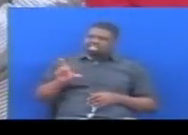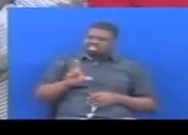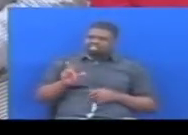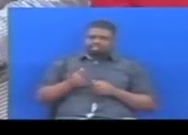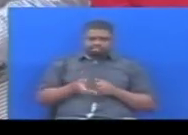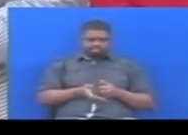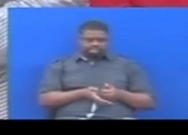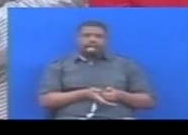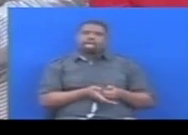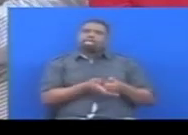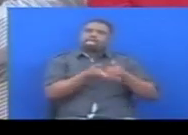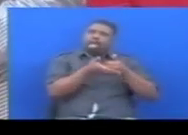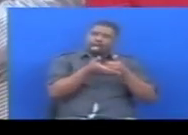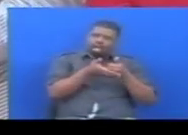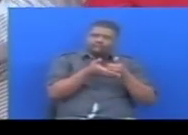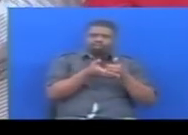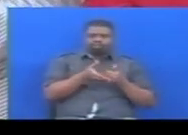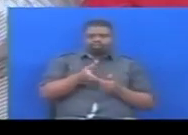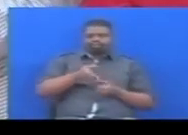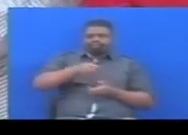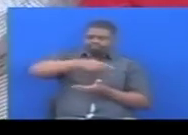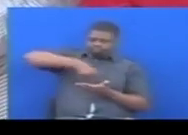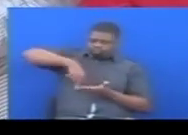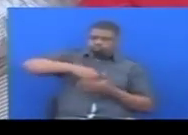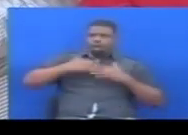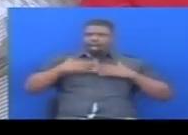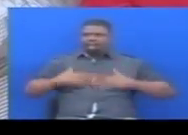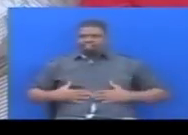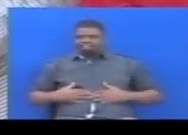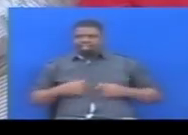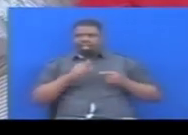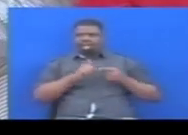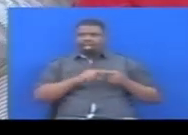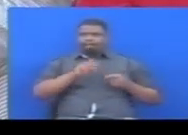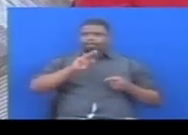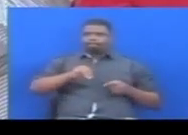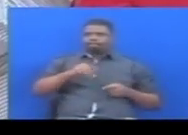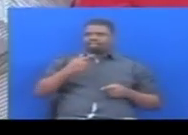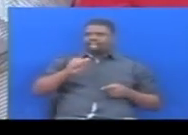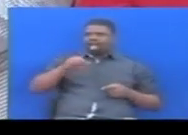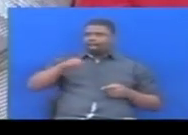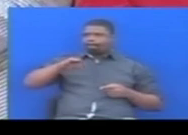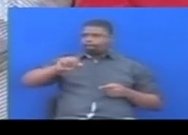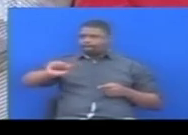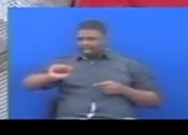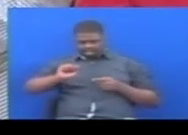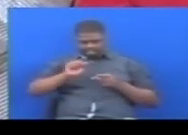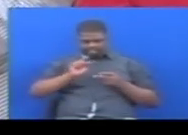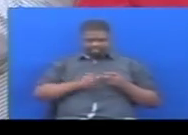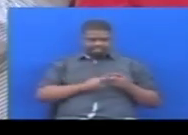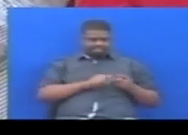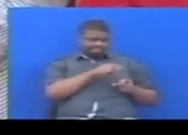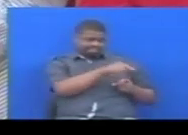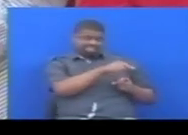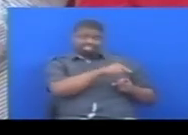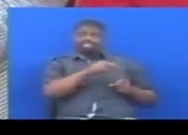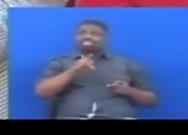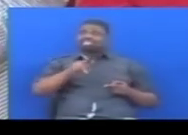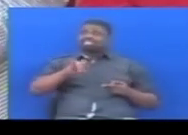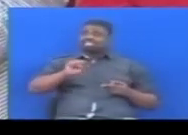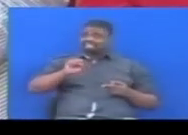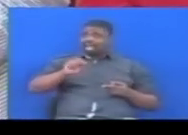itazisaidia vituo vya afya vya Mtamba pamoja na Kisaki ambavyo mchakato wake serikali tayari